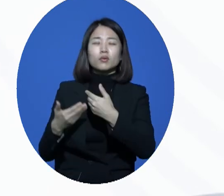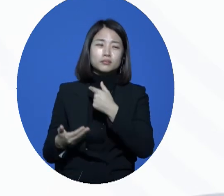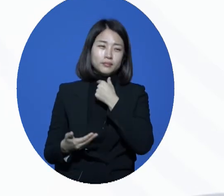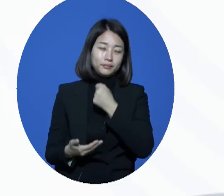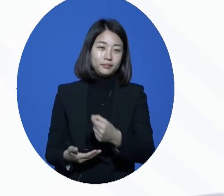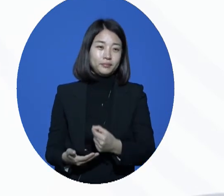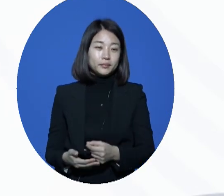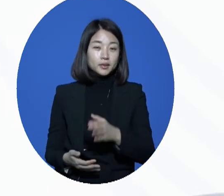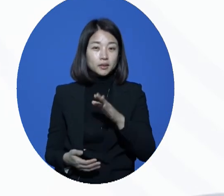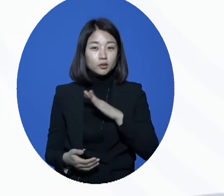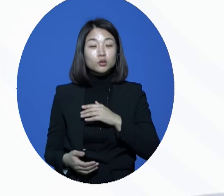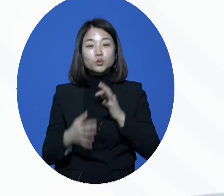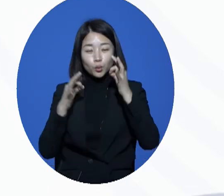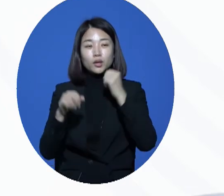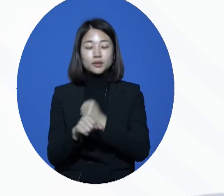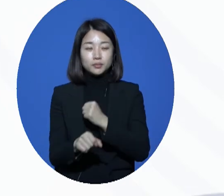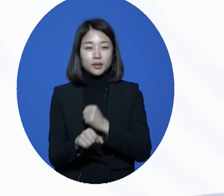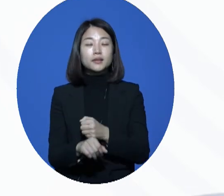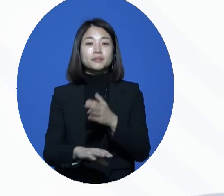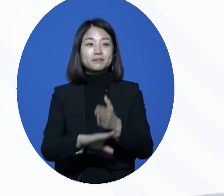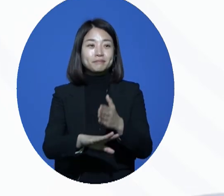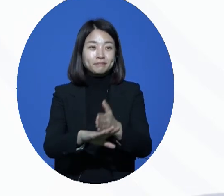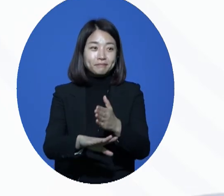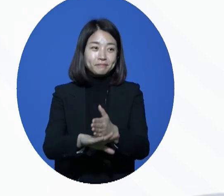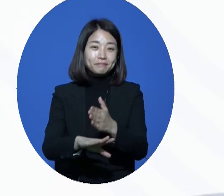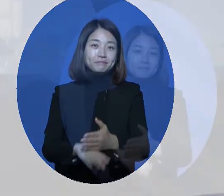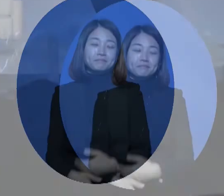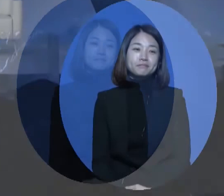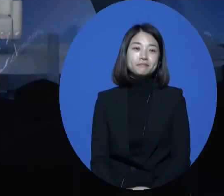고민하고 실천하겠습니다. 네, 감사합니다.